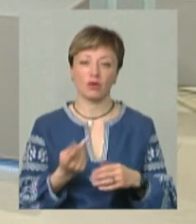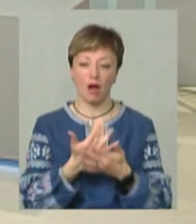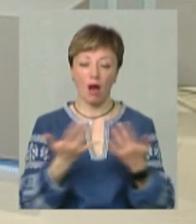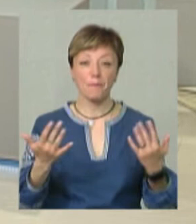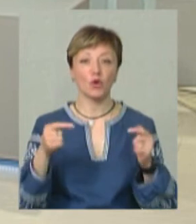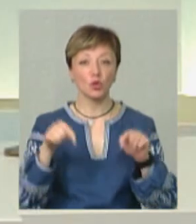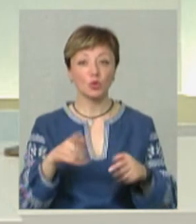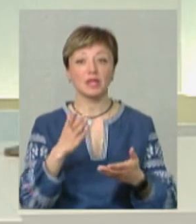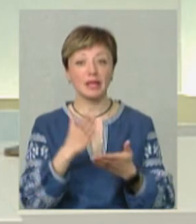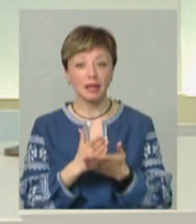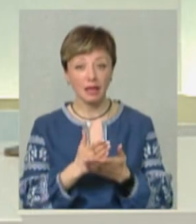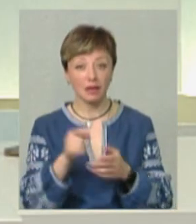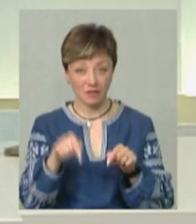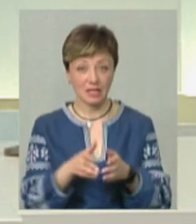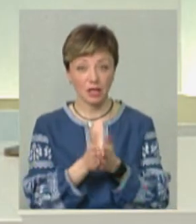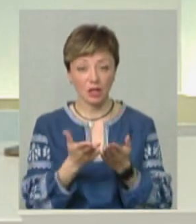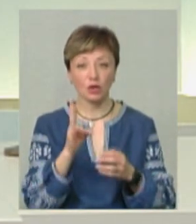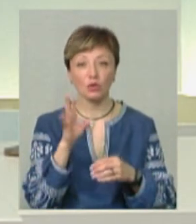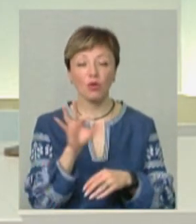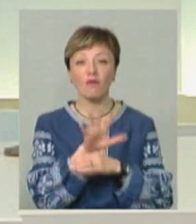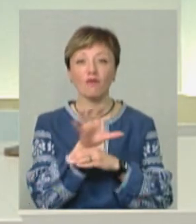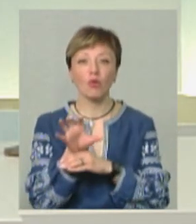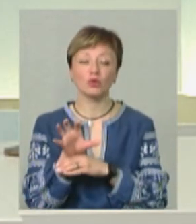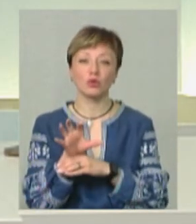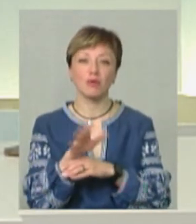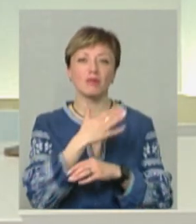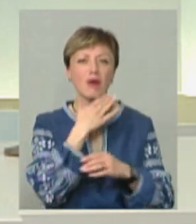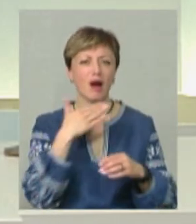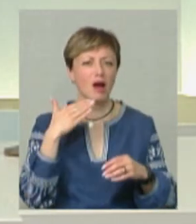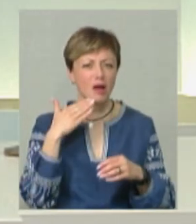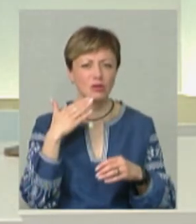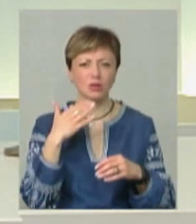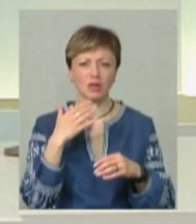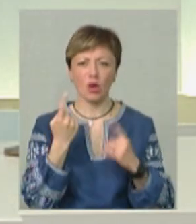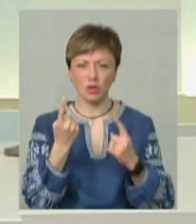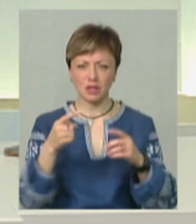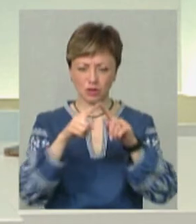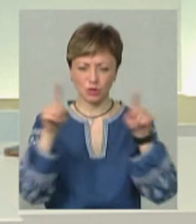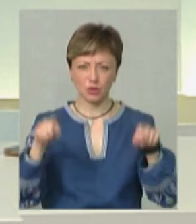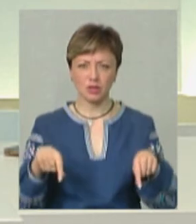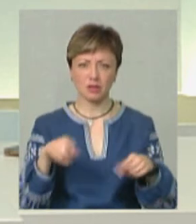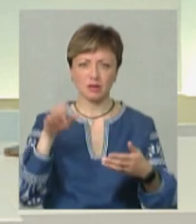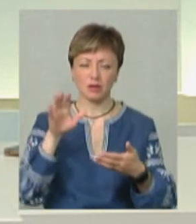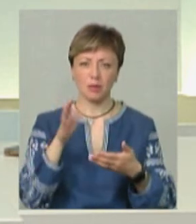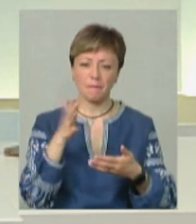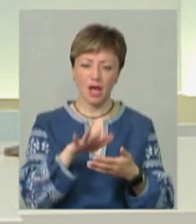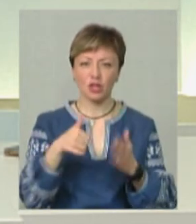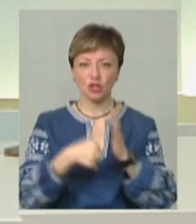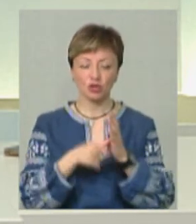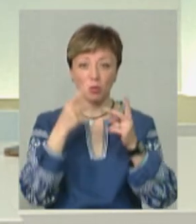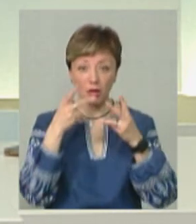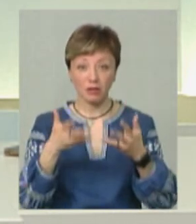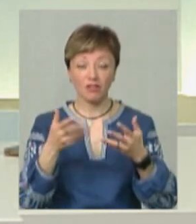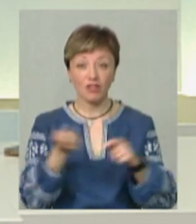що тут є, але світлини, їх багато, і на одній сторінці, наприклад, розміщено по 5-6, щоб